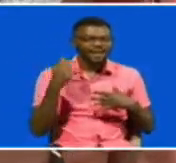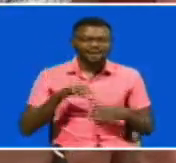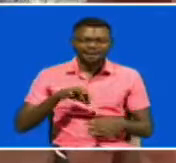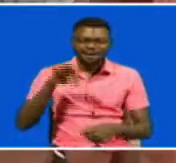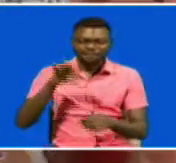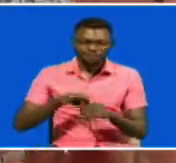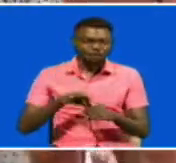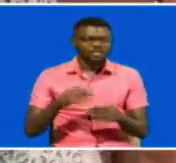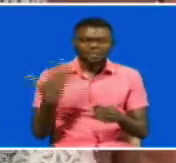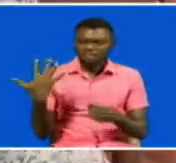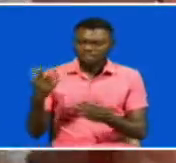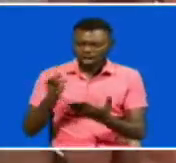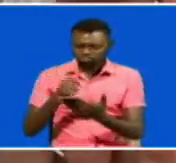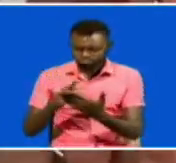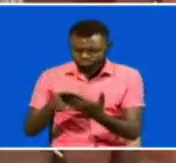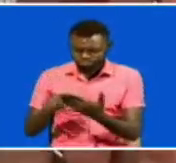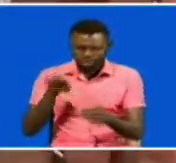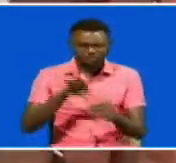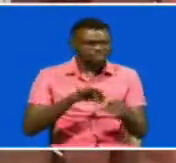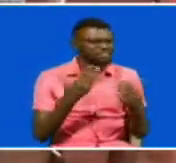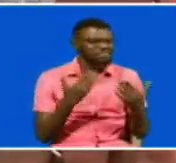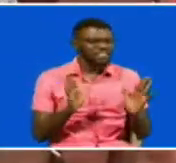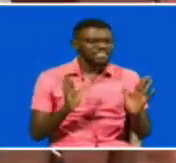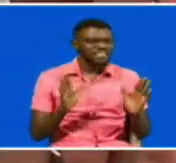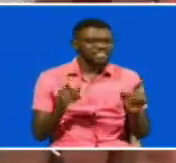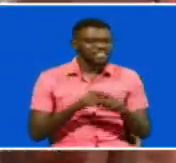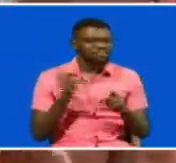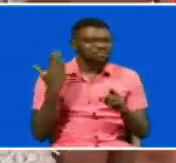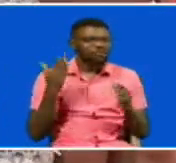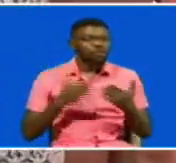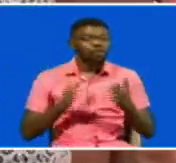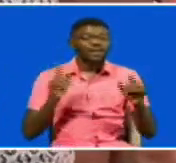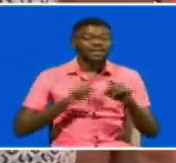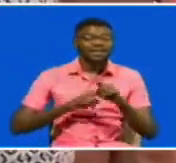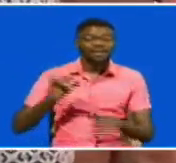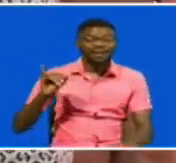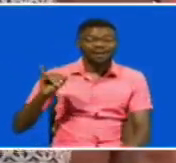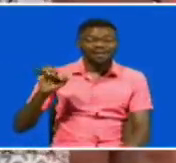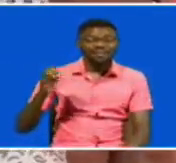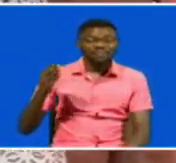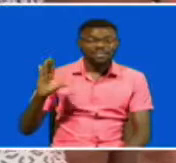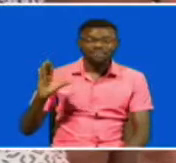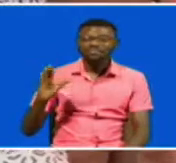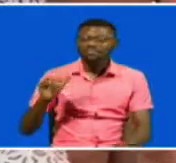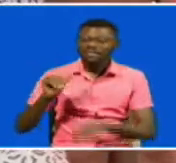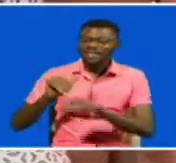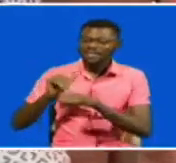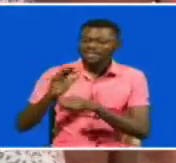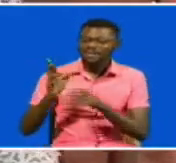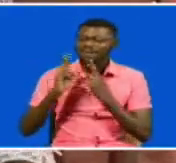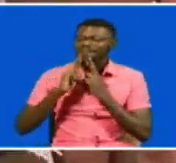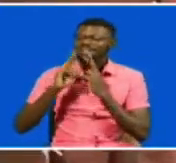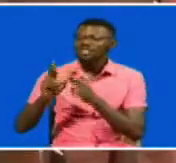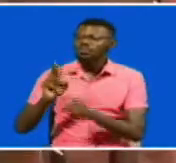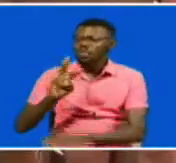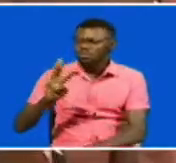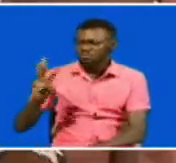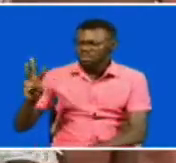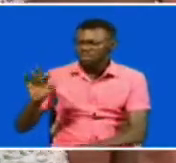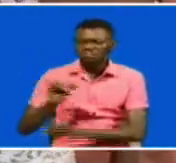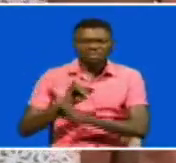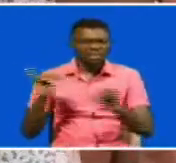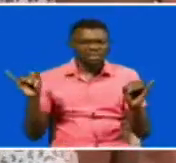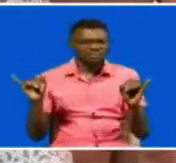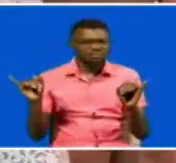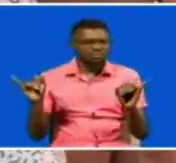kura apige kura. Ilikuwa wazi wakati IEBC ilituma ile matokeo kwa ile mtandao.